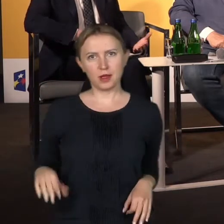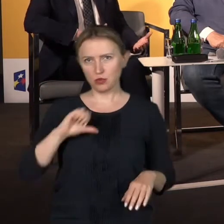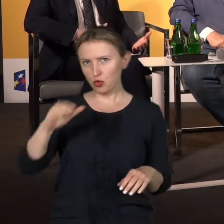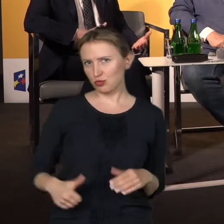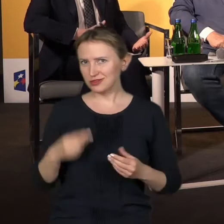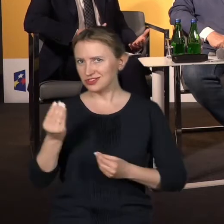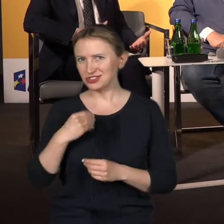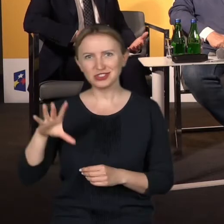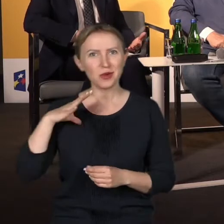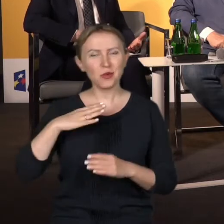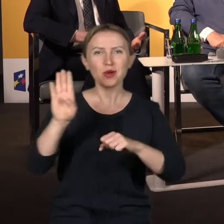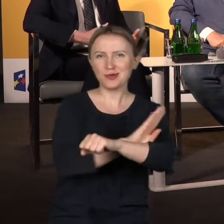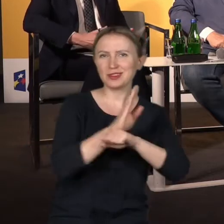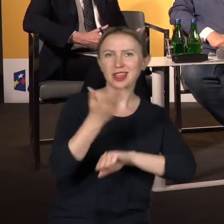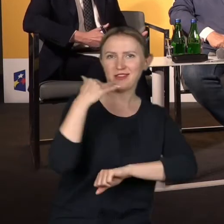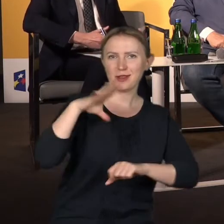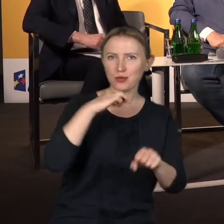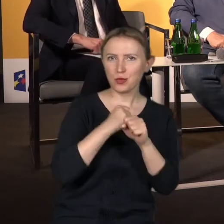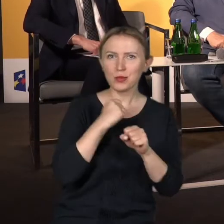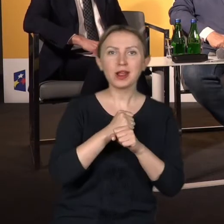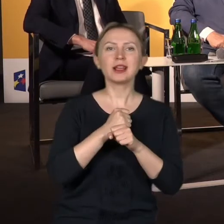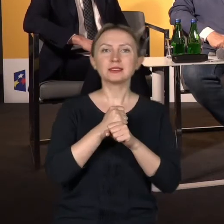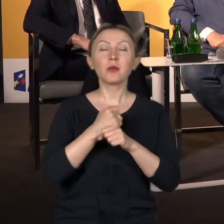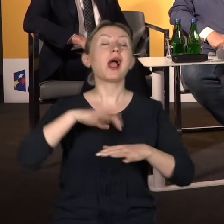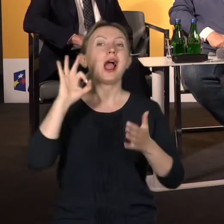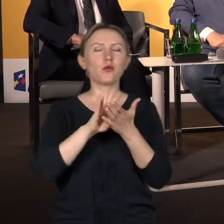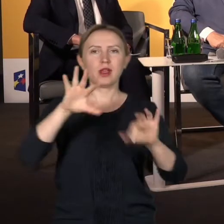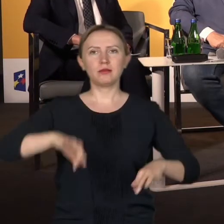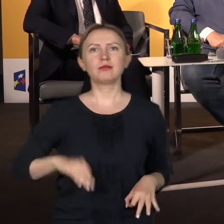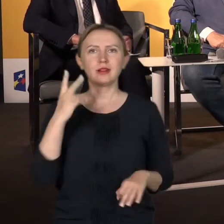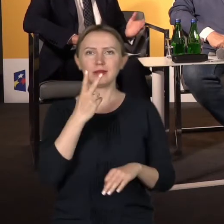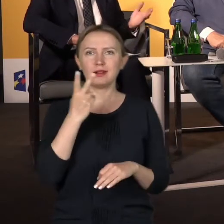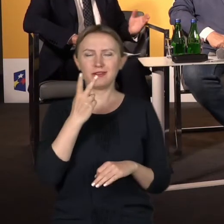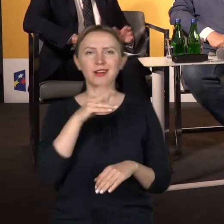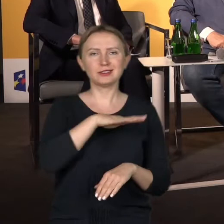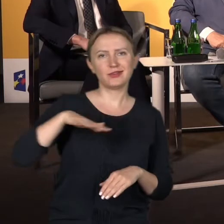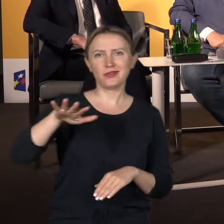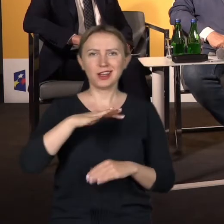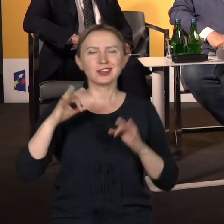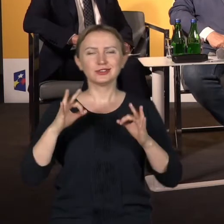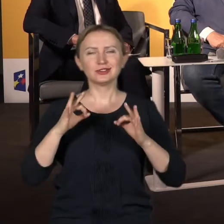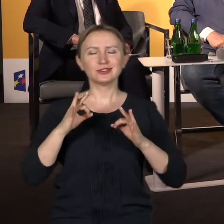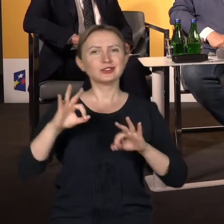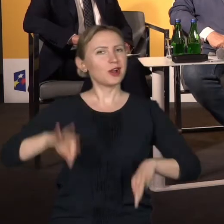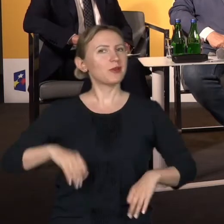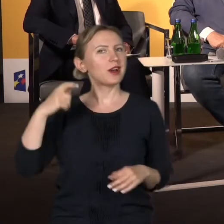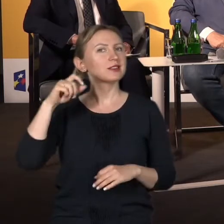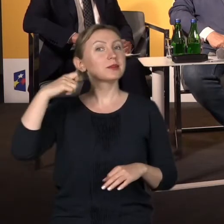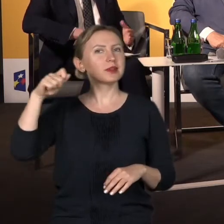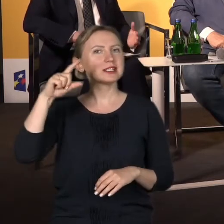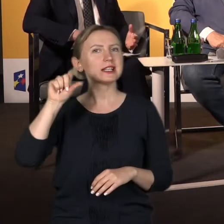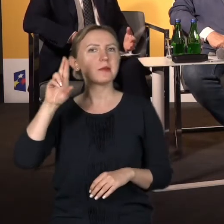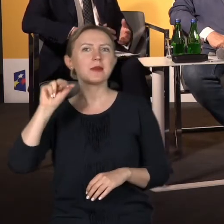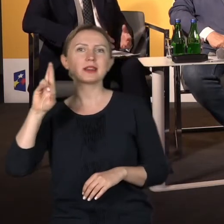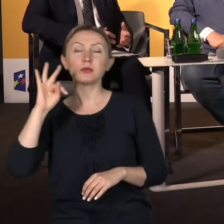jeszcze wyniósł z biznesu, bo akurat łączy pan te dwie sfery, o których tutaj też pan prezydent Zilbert mówił,